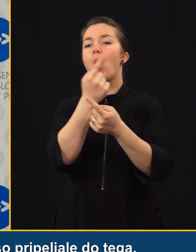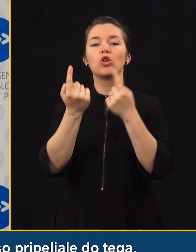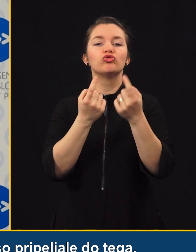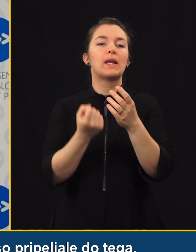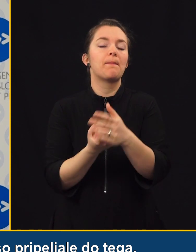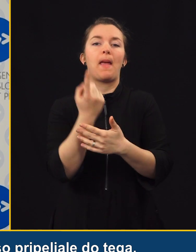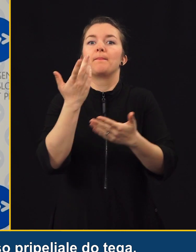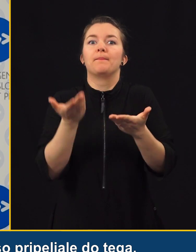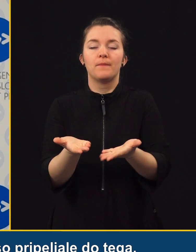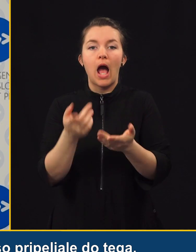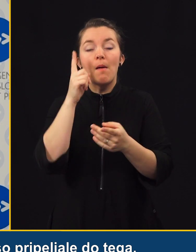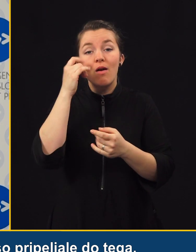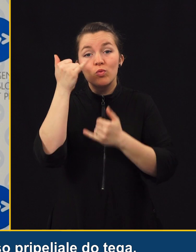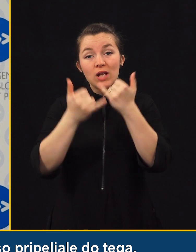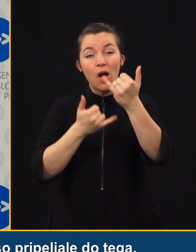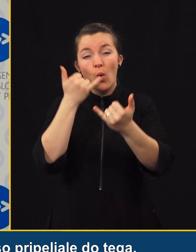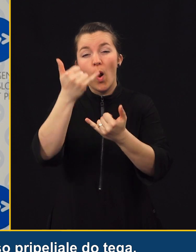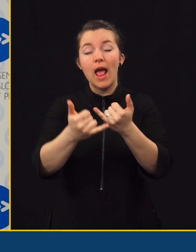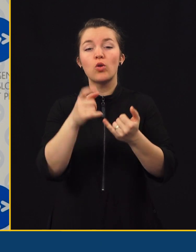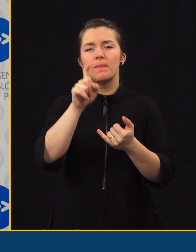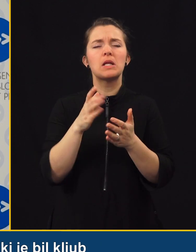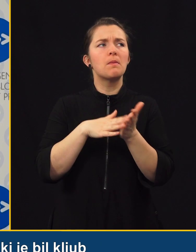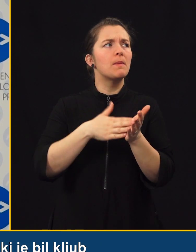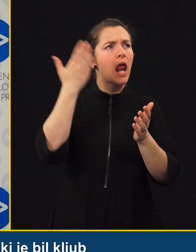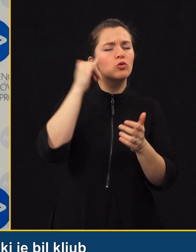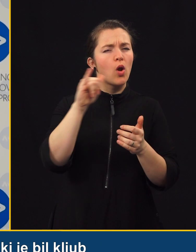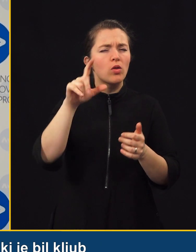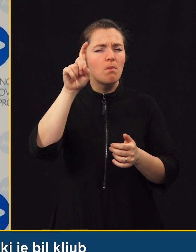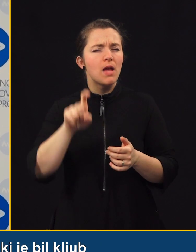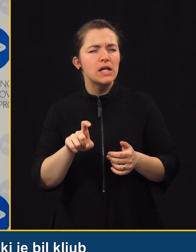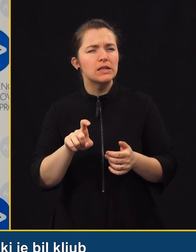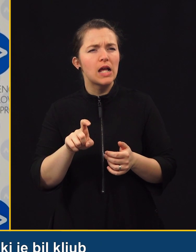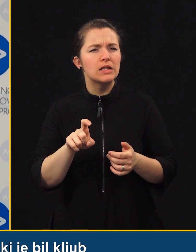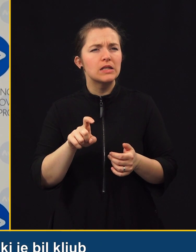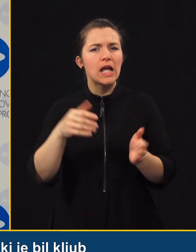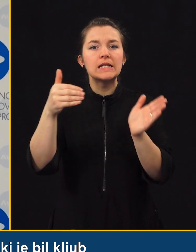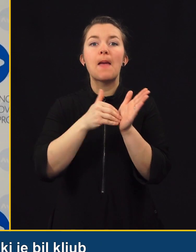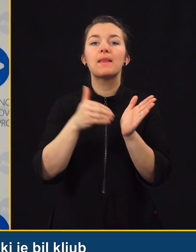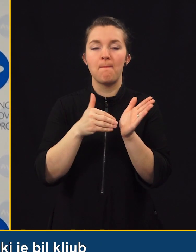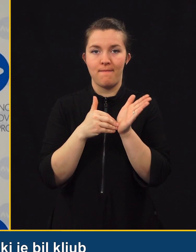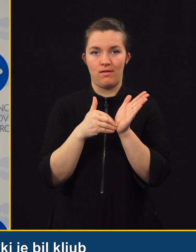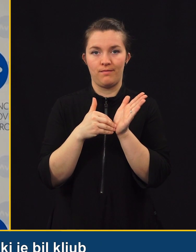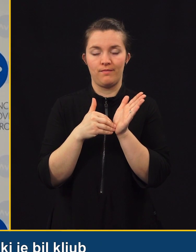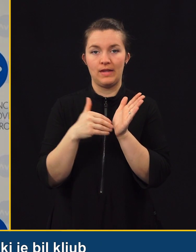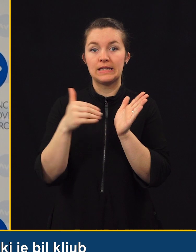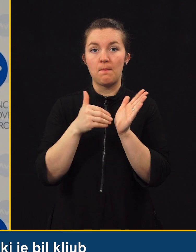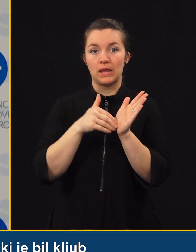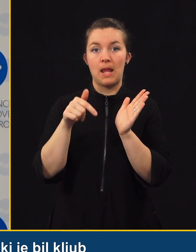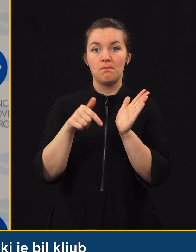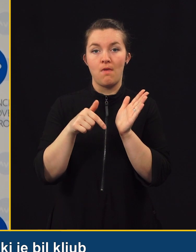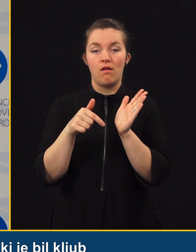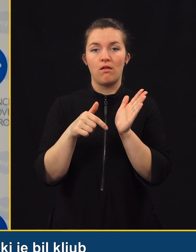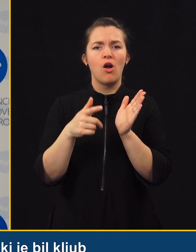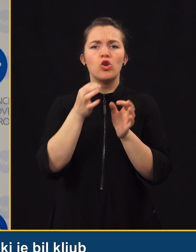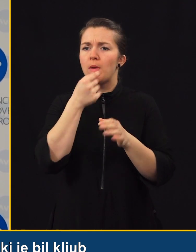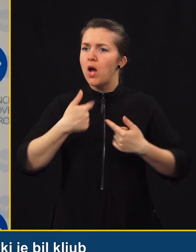do tega. Ampak v vsakem letu so meseci, recimo v lanskem letu je bil mesec september, ki je bil